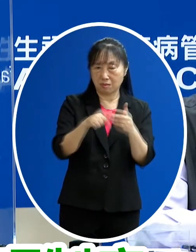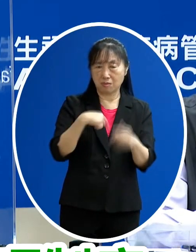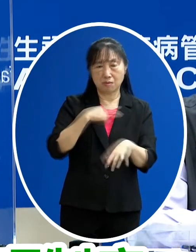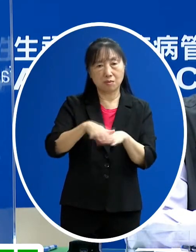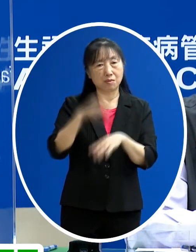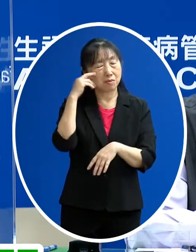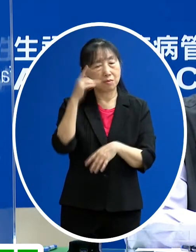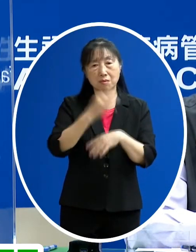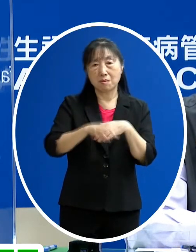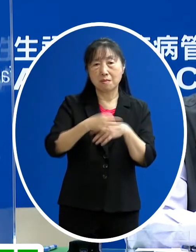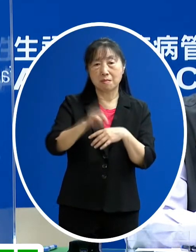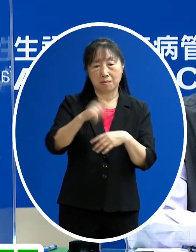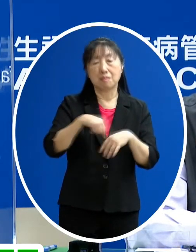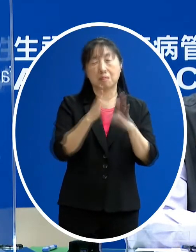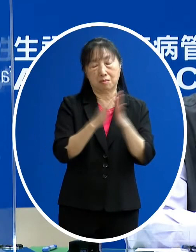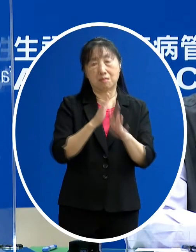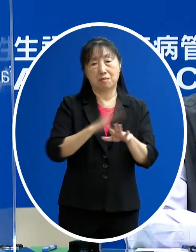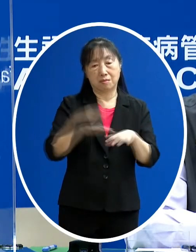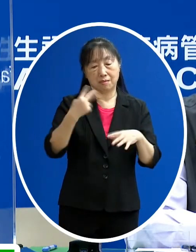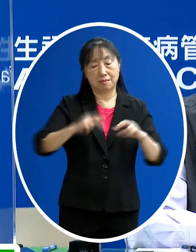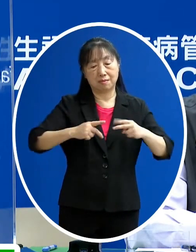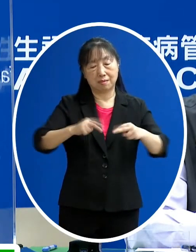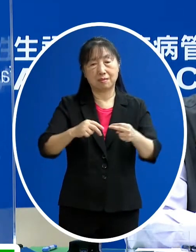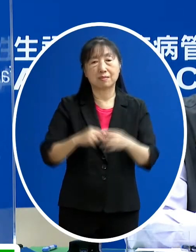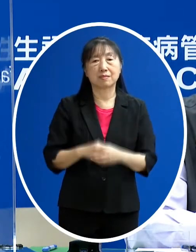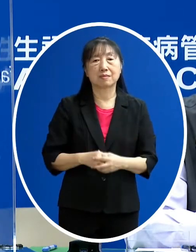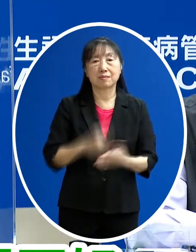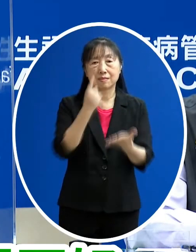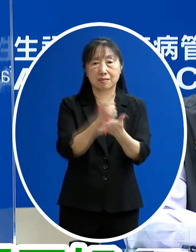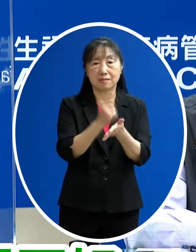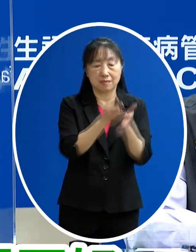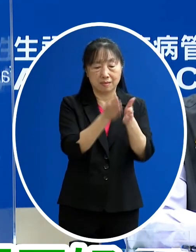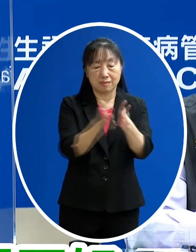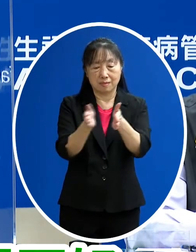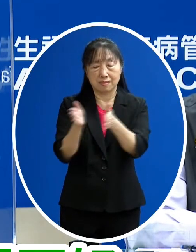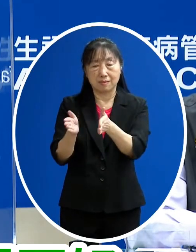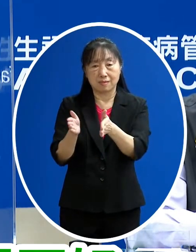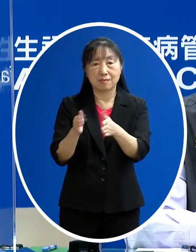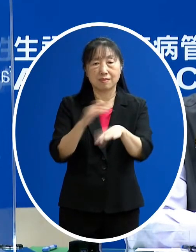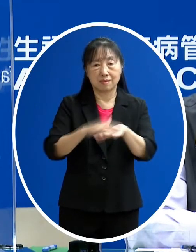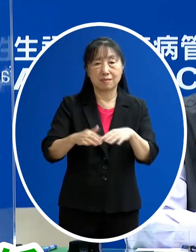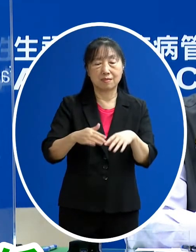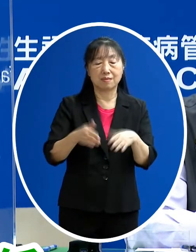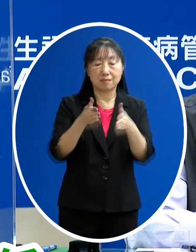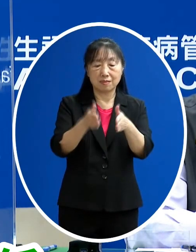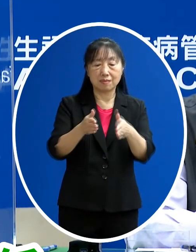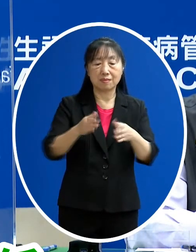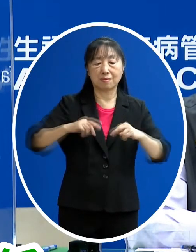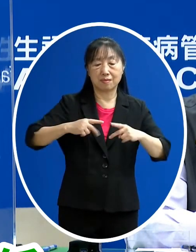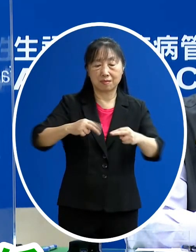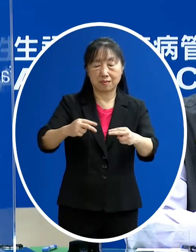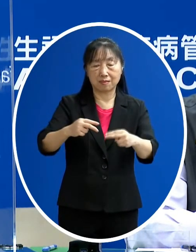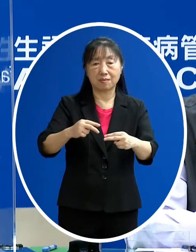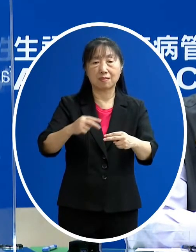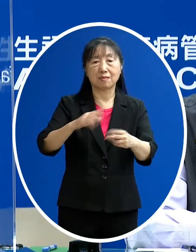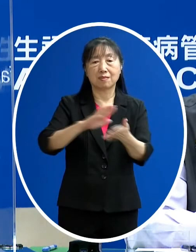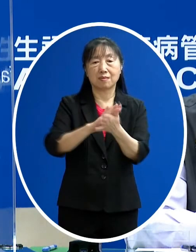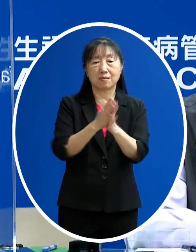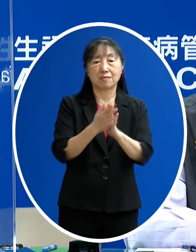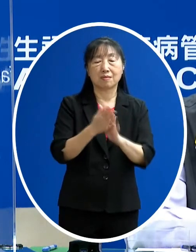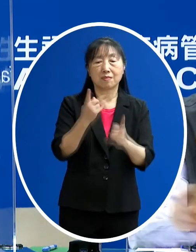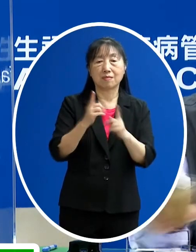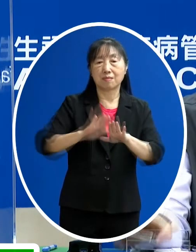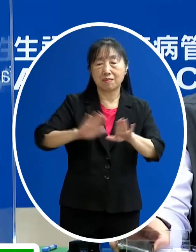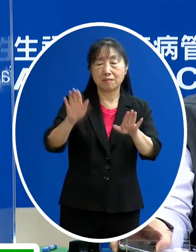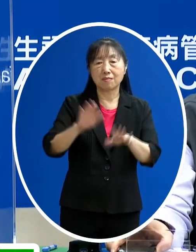每一项制度如果有精进的空间，那我们就每一项一步一步的把它做得更好。但是刚才讲说责任，那就要